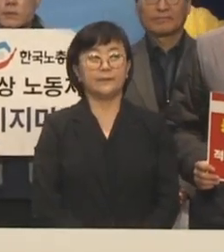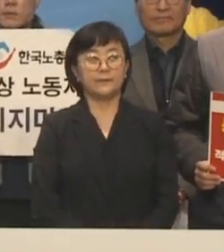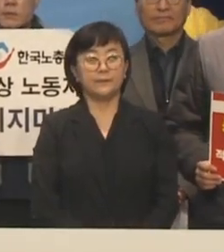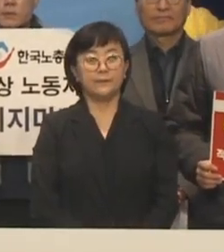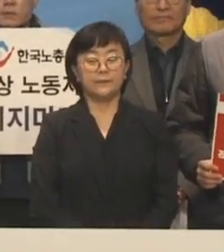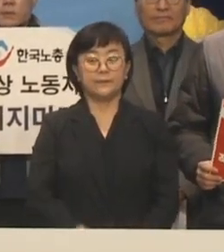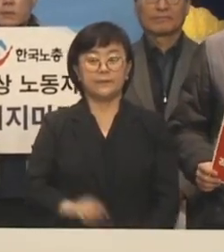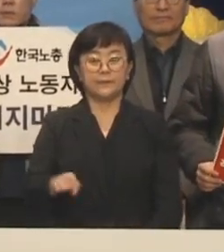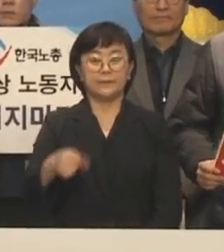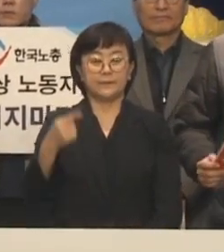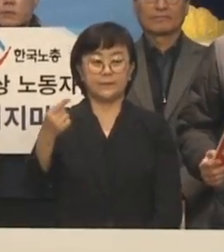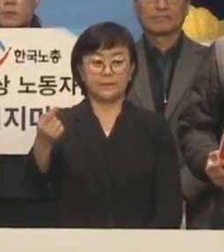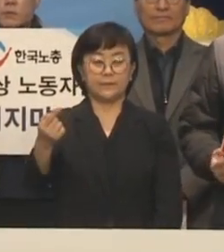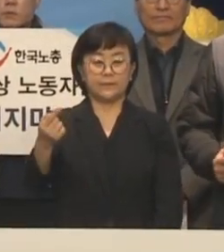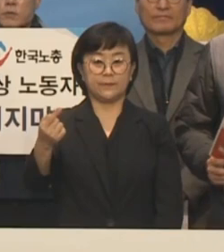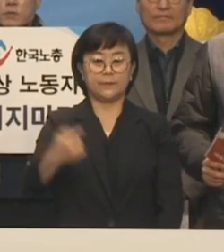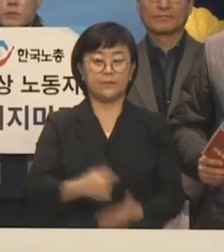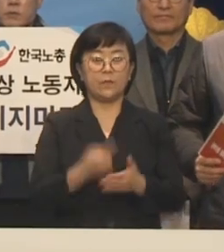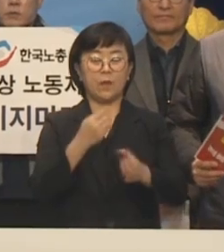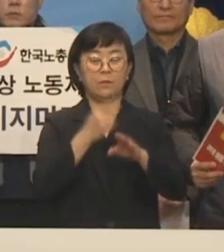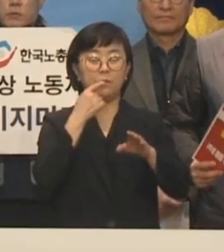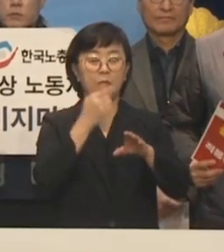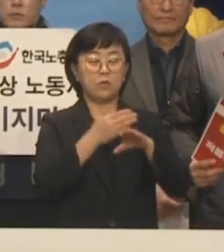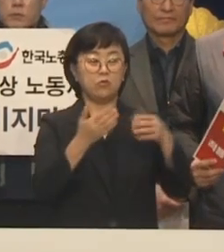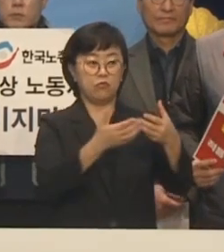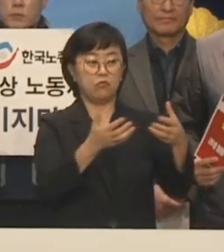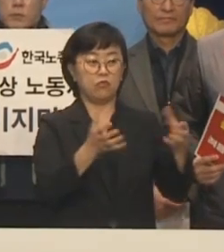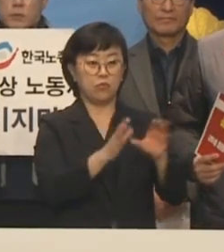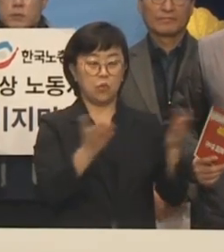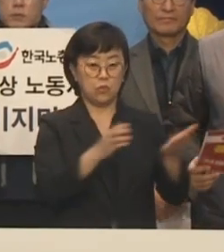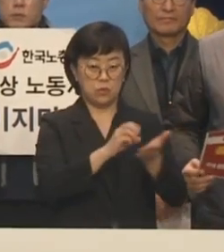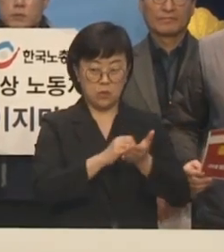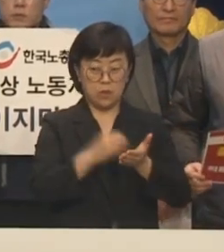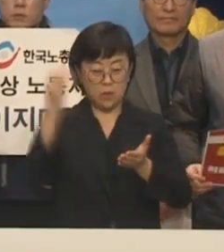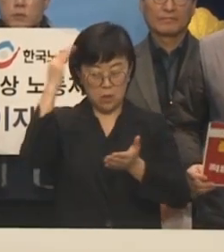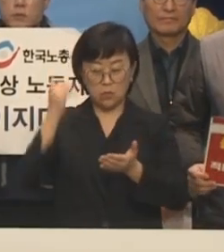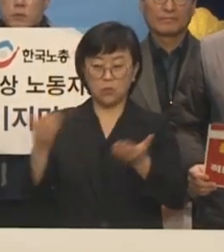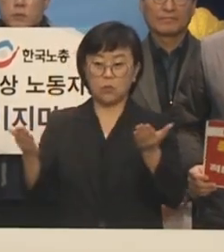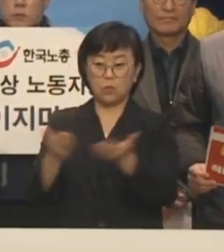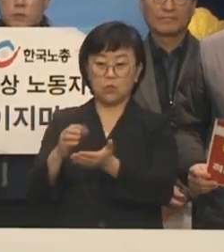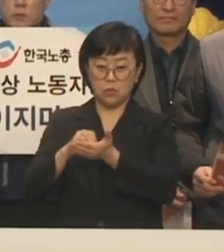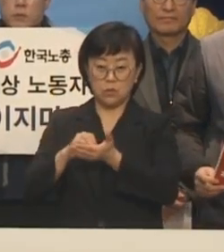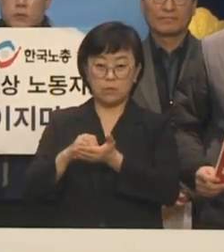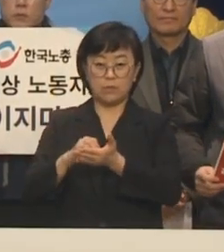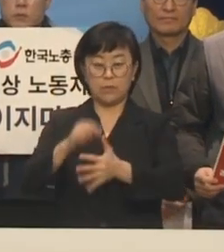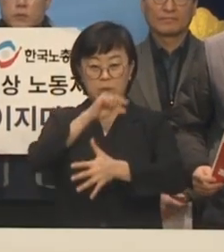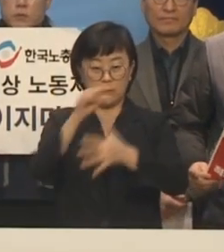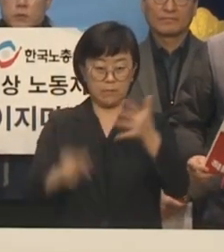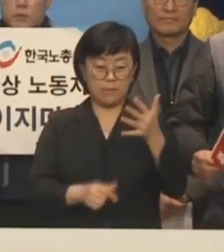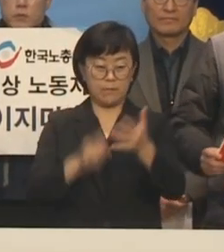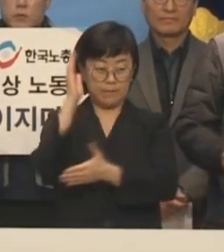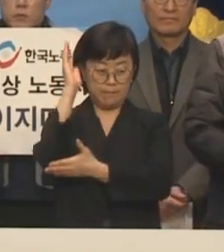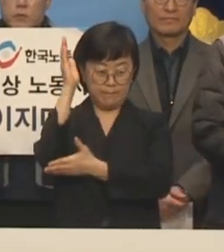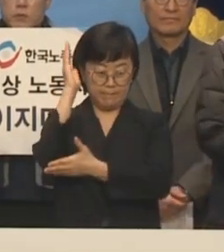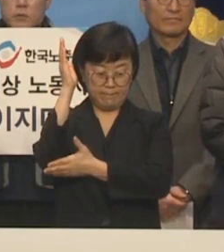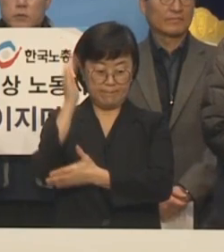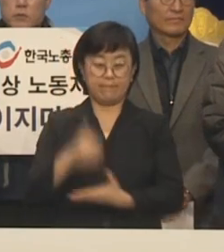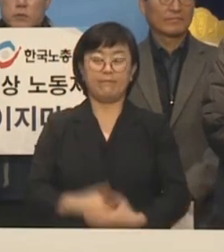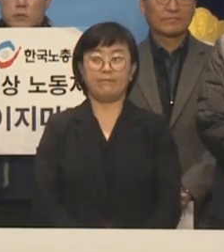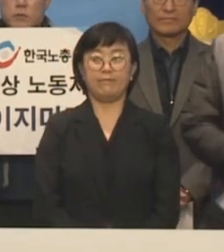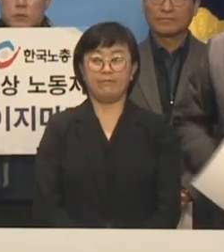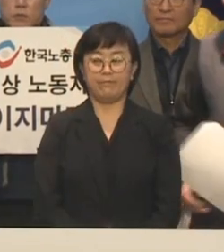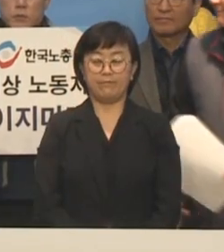네, 다음은 민주노총의 양경수 위원장과 한국노총 김동명 위원장께서 차례대로 발언을